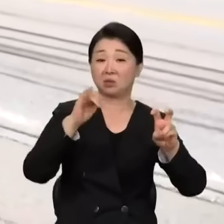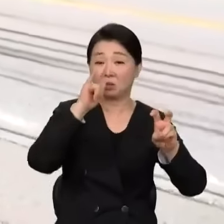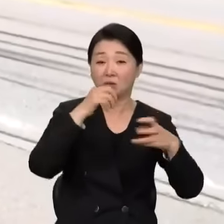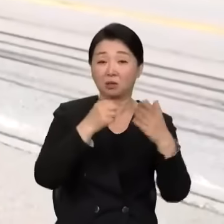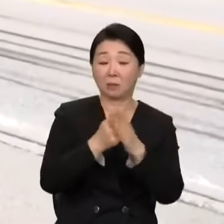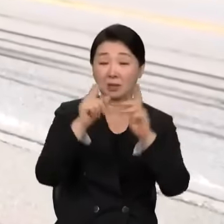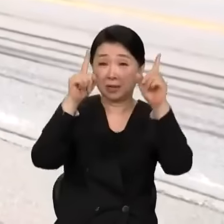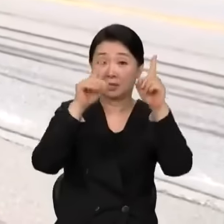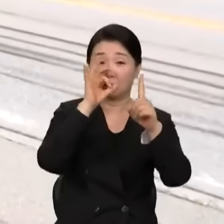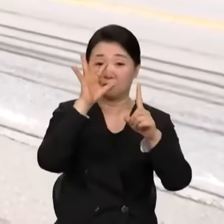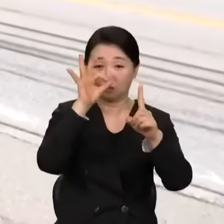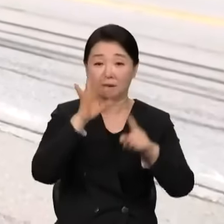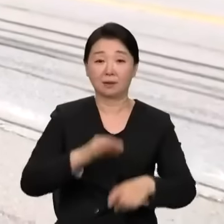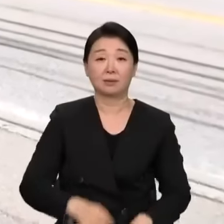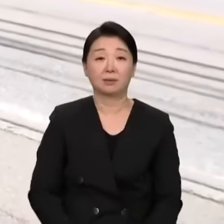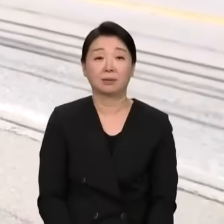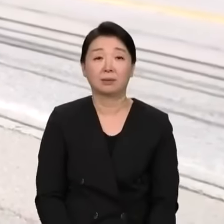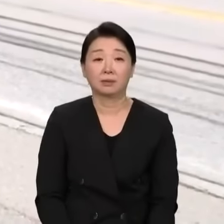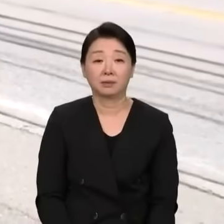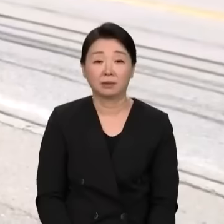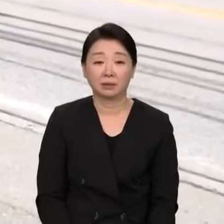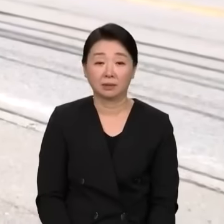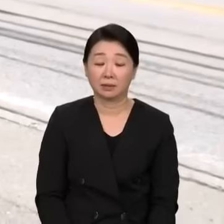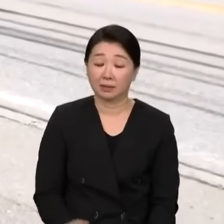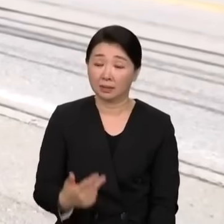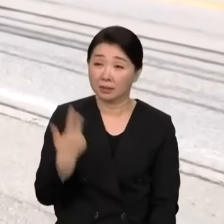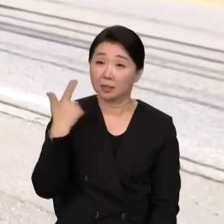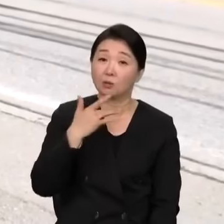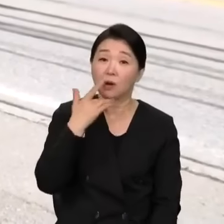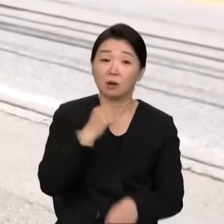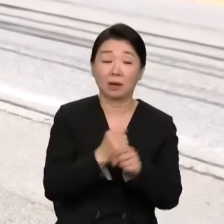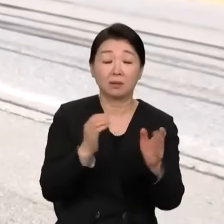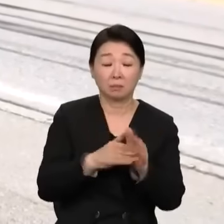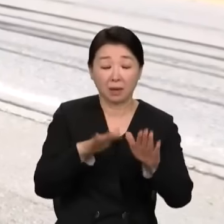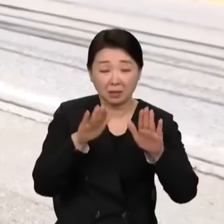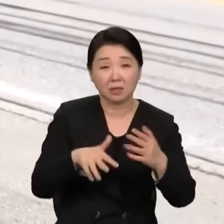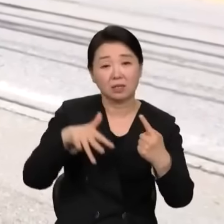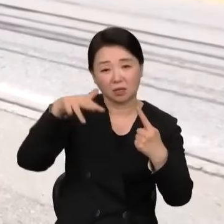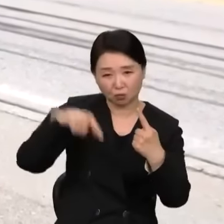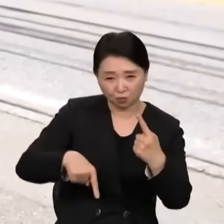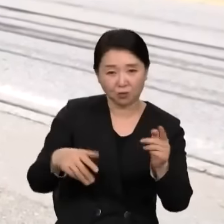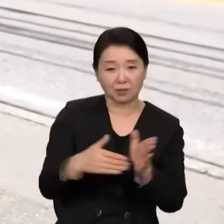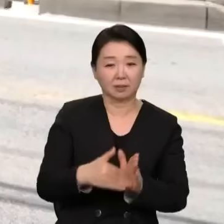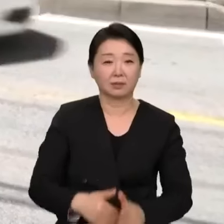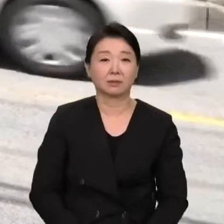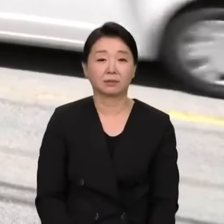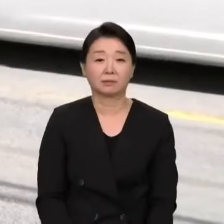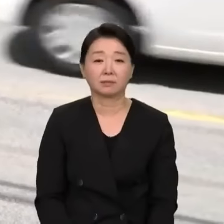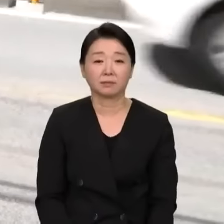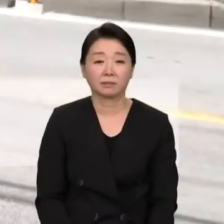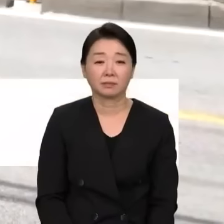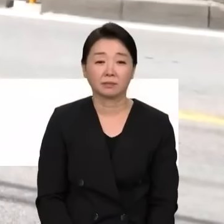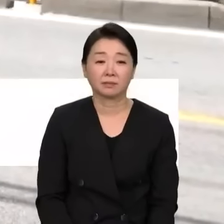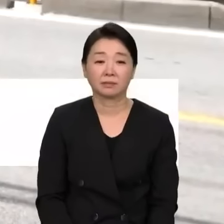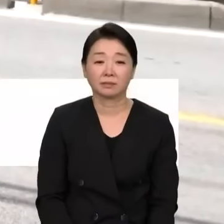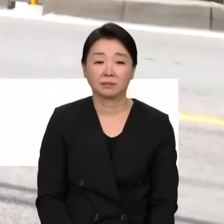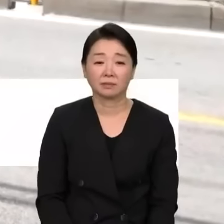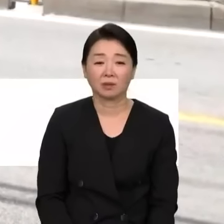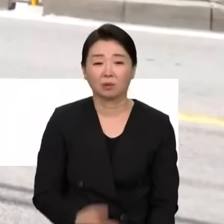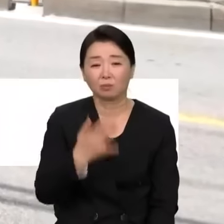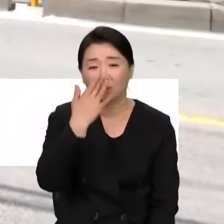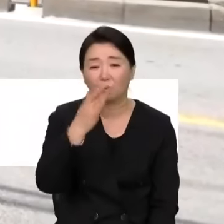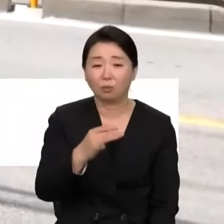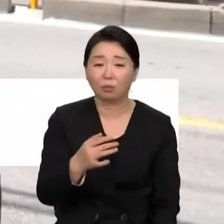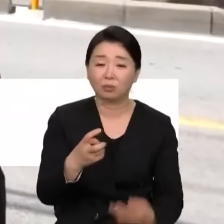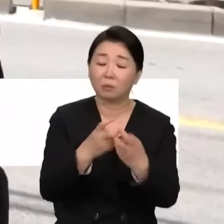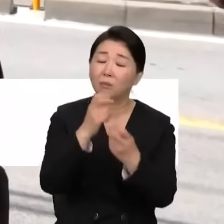사진을 찍을 수 없도록 만들어놨는데요. 지난주 화요일 날 생겼으니까 이제 막 일주일이 넘었습니다. It looks very bad, yes.